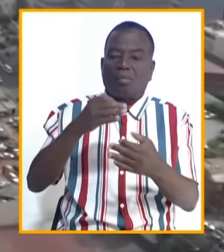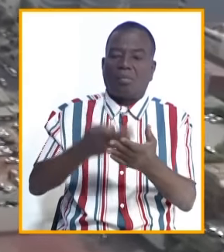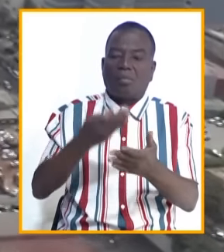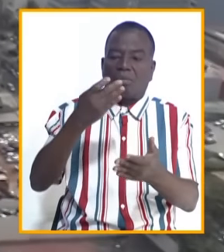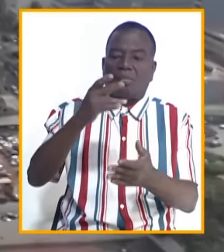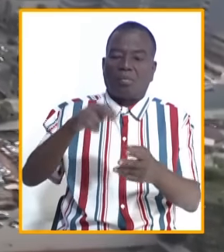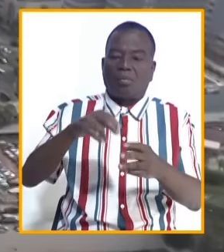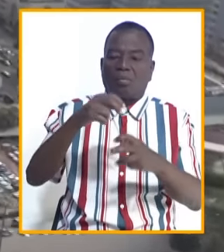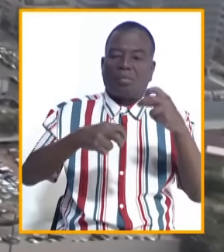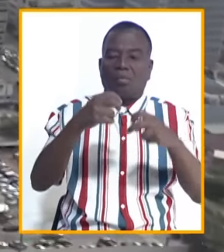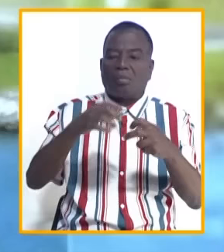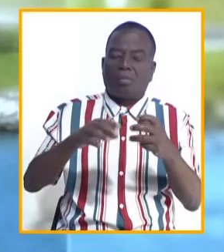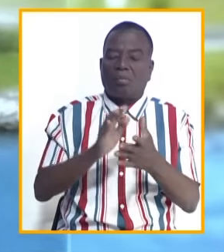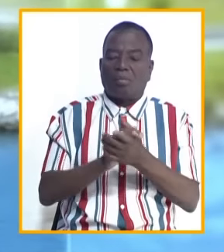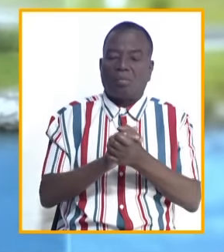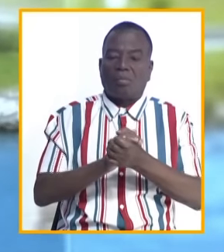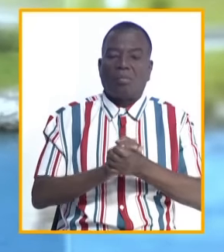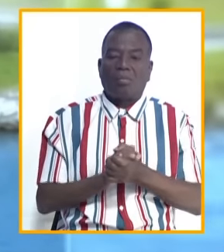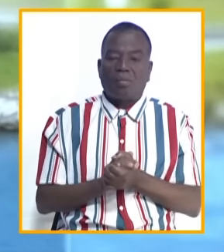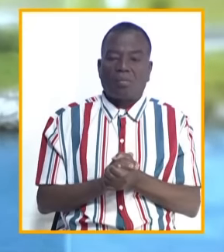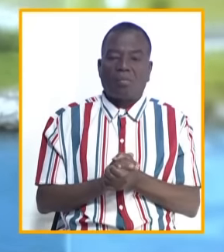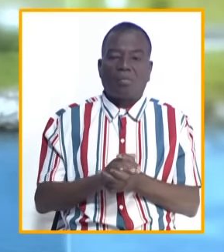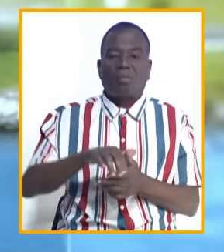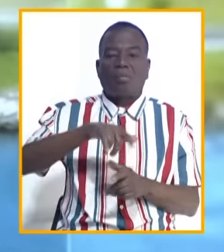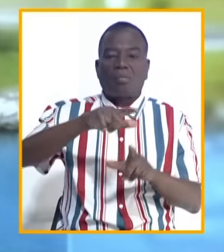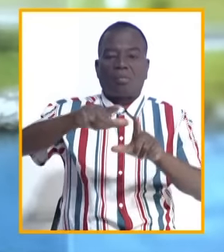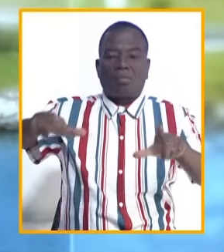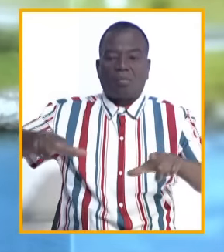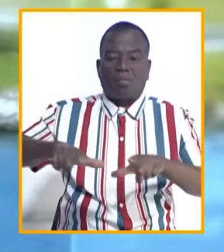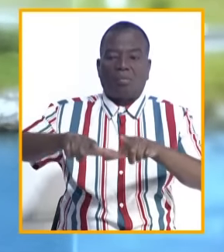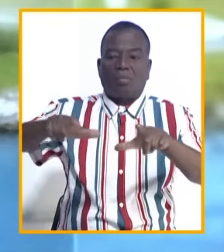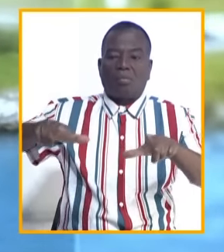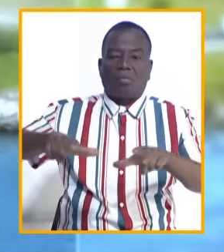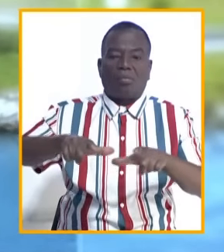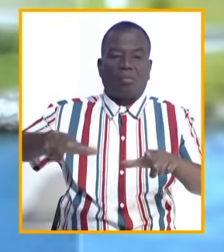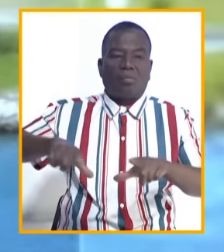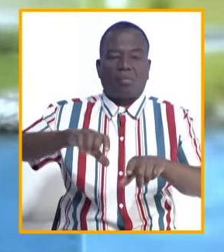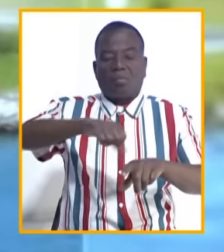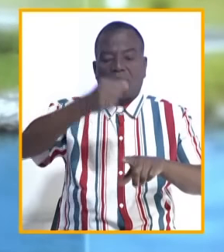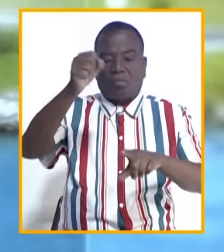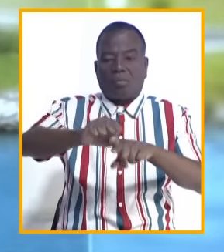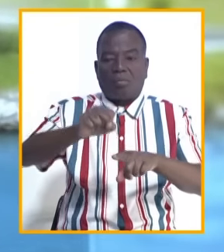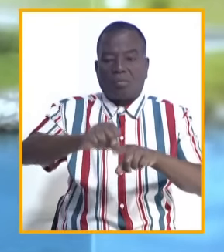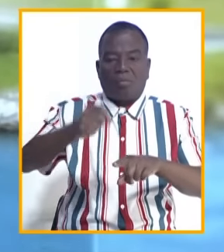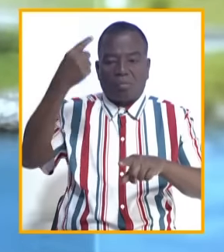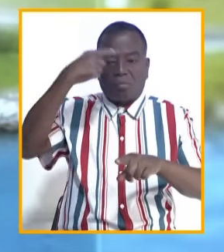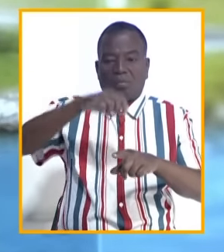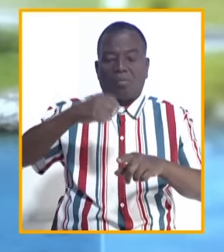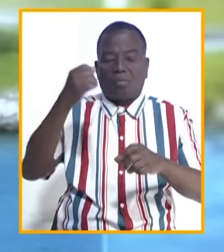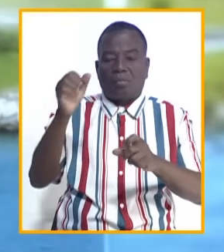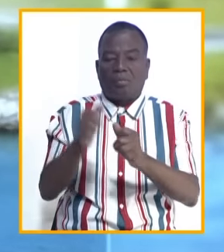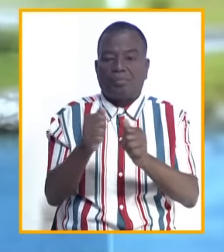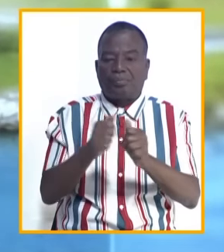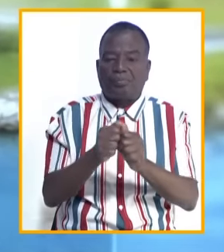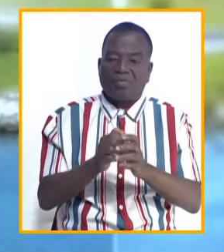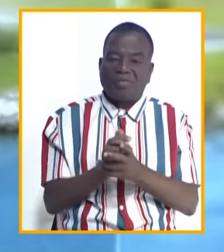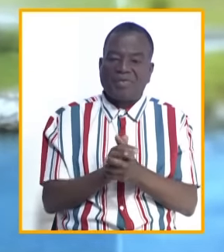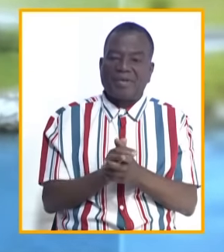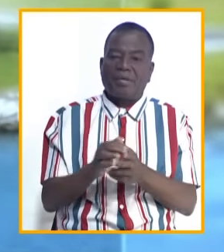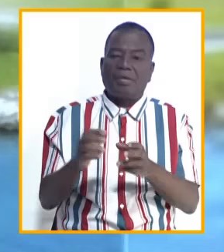évaluer périodiquement. Autre lieu, autre sujet pour une autre séance de travail. Un